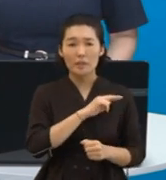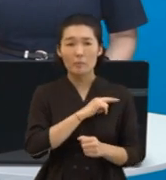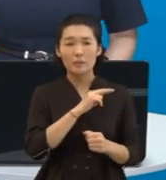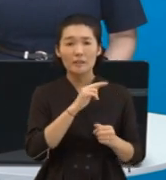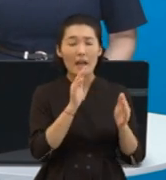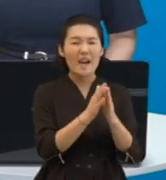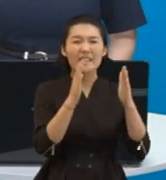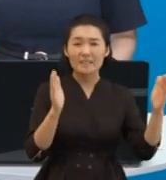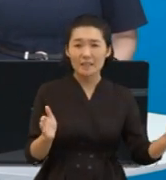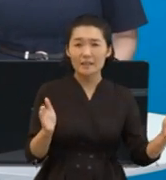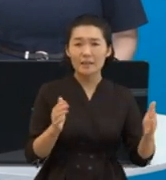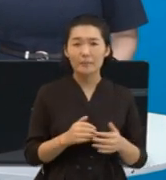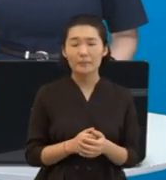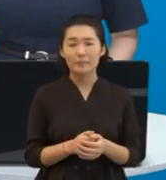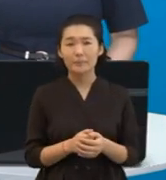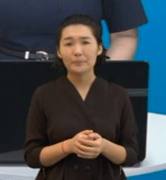разделительным